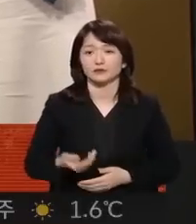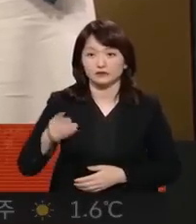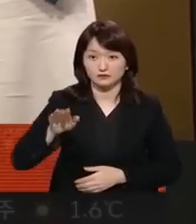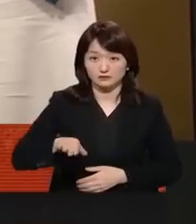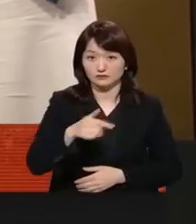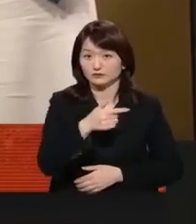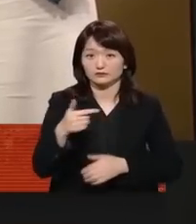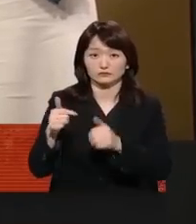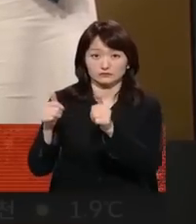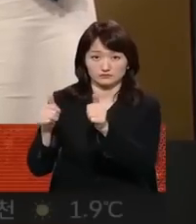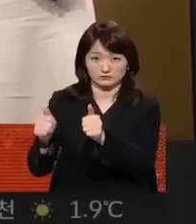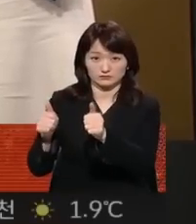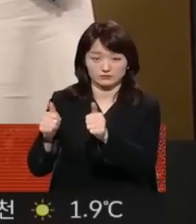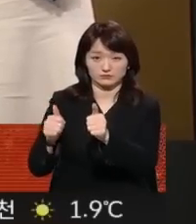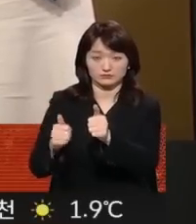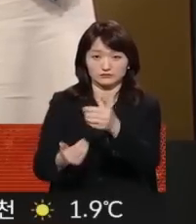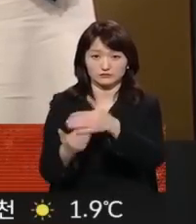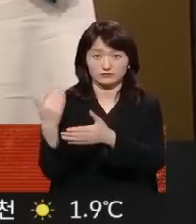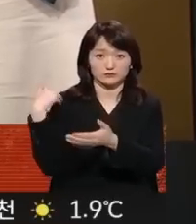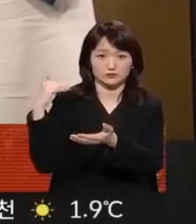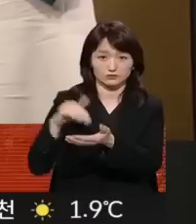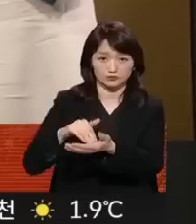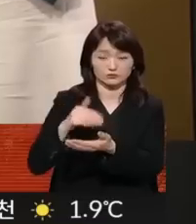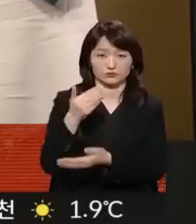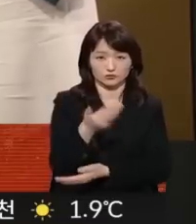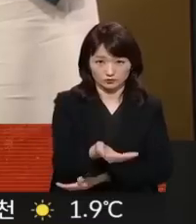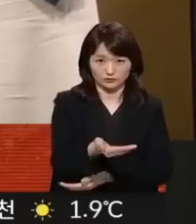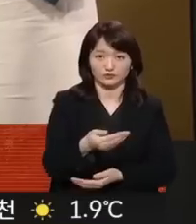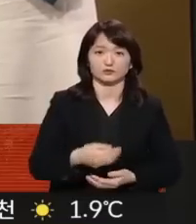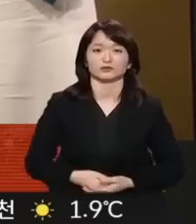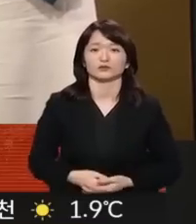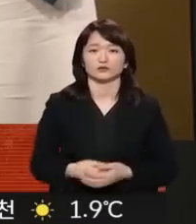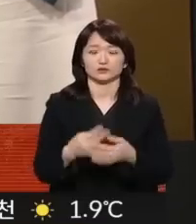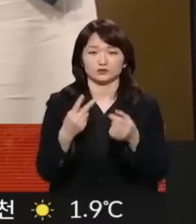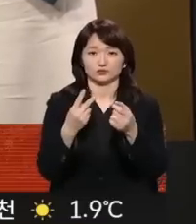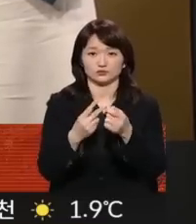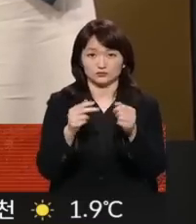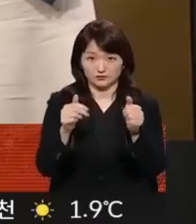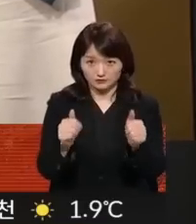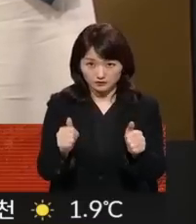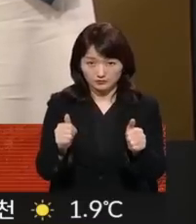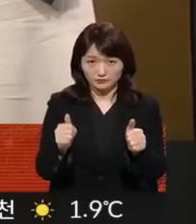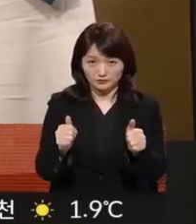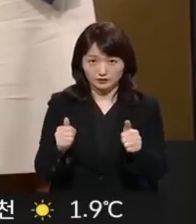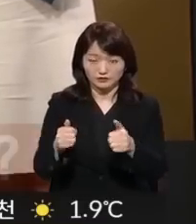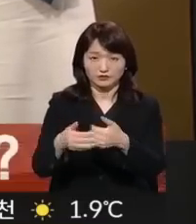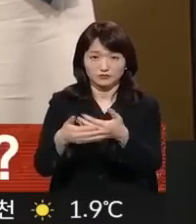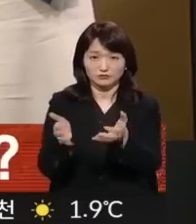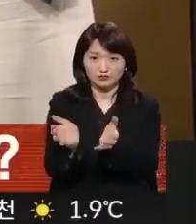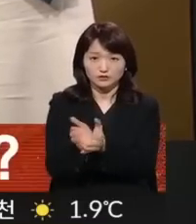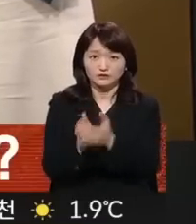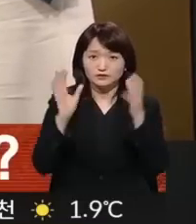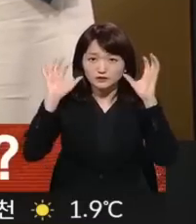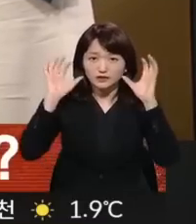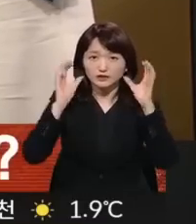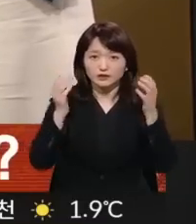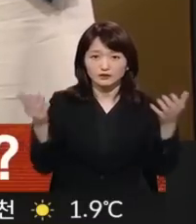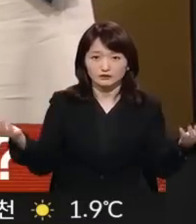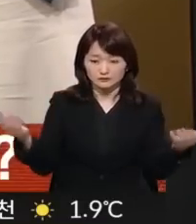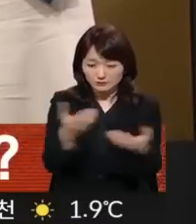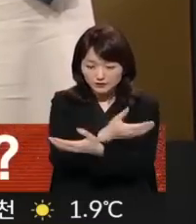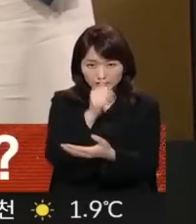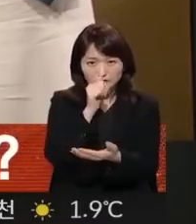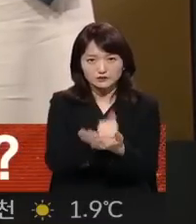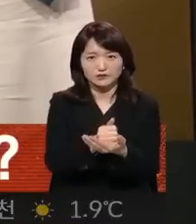하지만 대법원에서 사건을 되돌려보냈고 파기 환송심 재판부는 아이를 바꿔치기 위한 혐의에